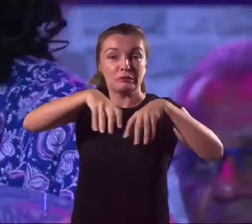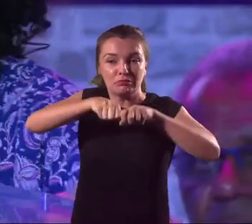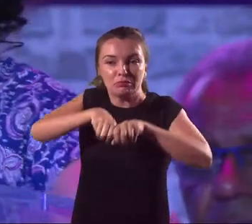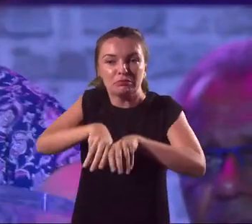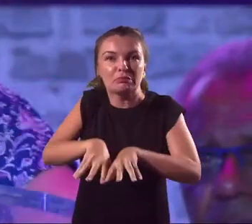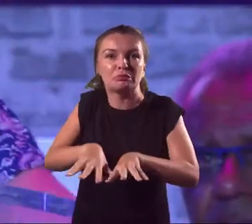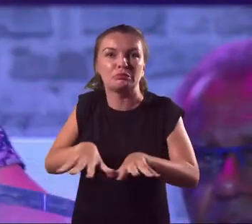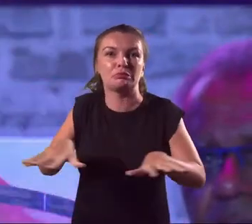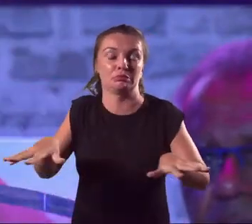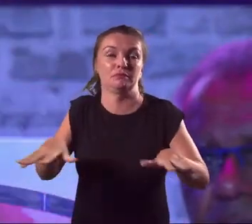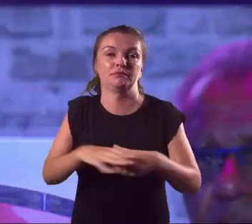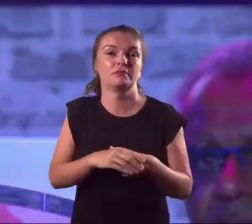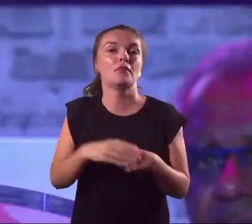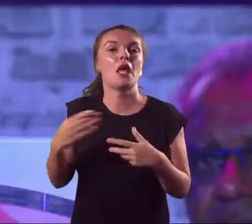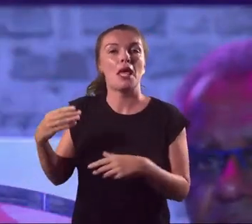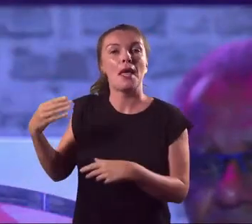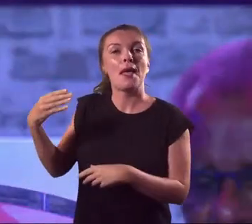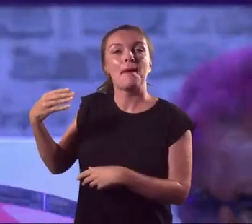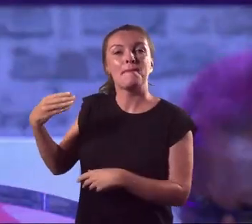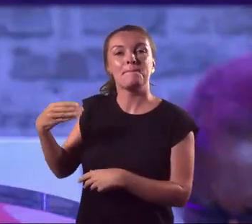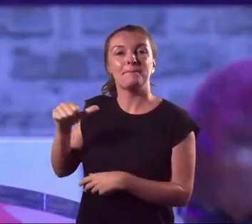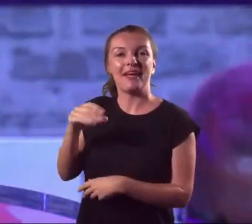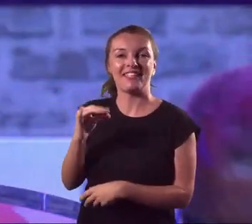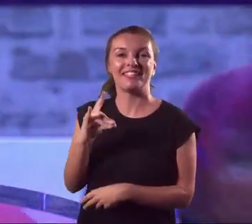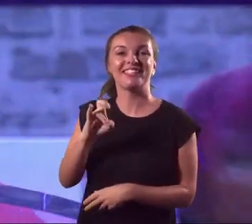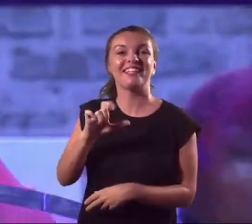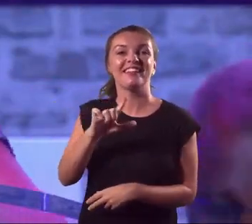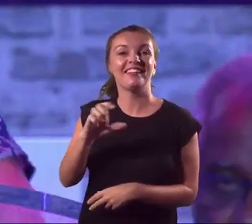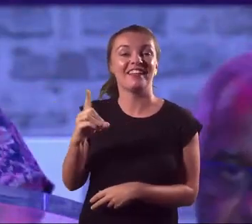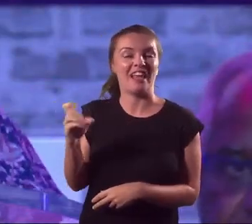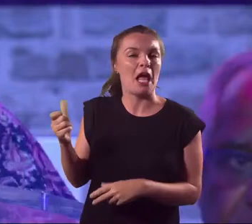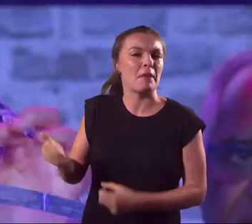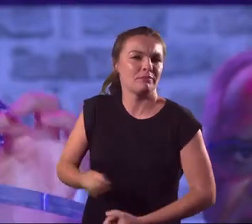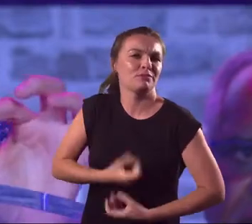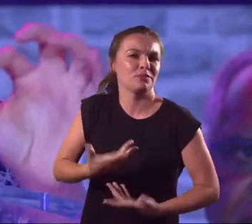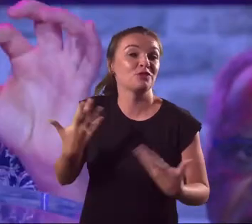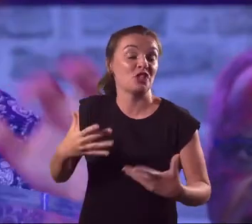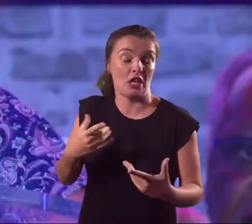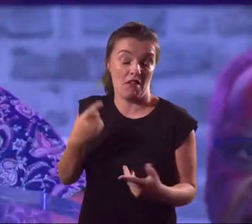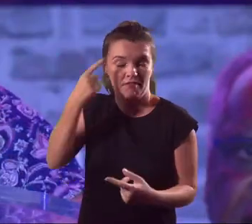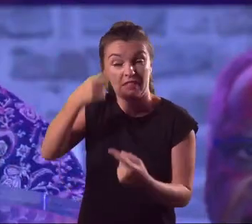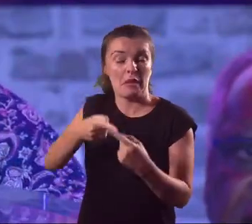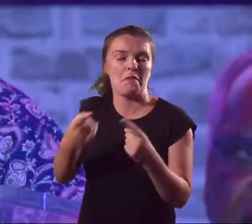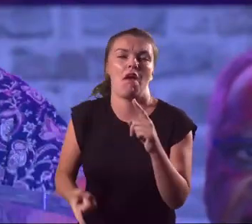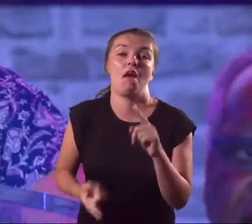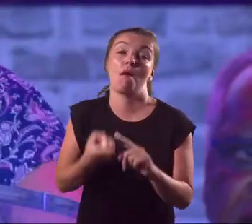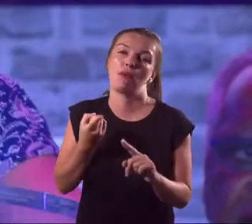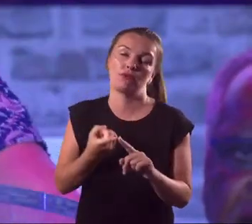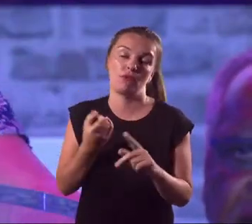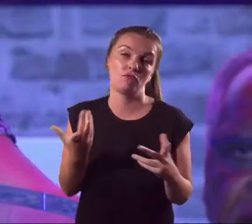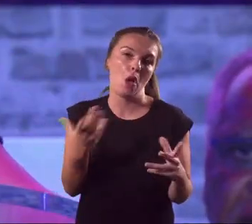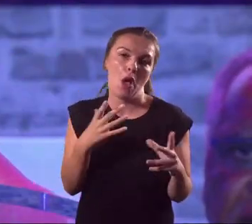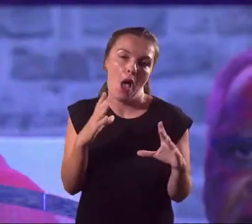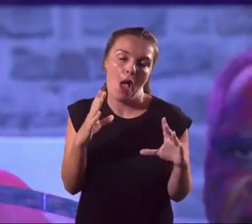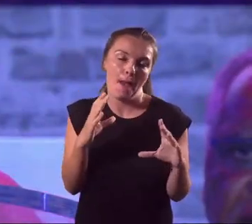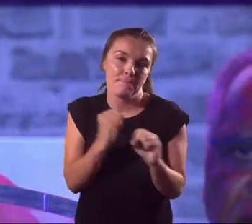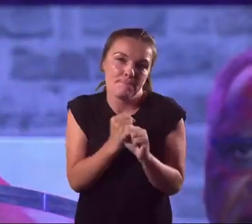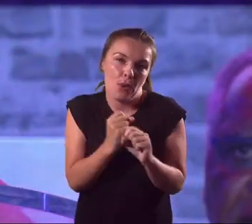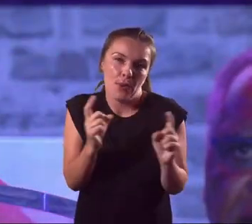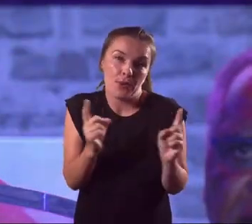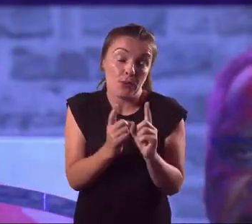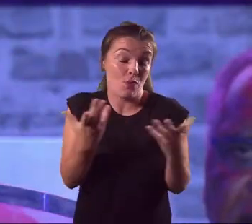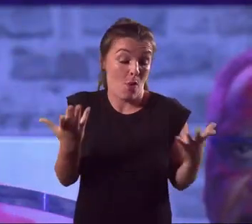Mathilde a longuement développé ce sujet qui nous est si cher. Et je veux en dire un mot juste très rapide ici en cette